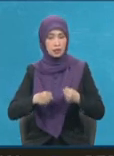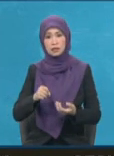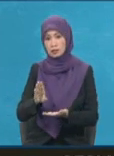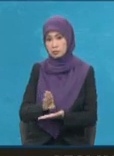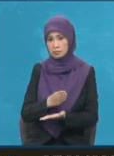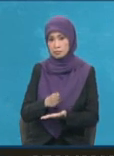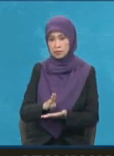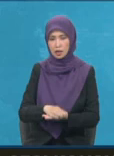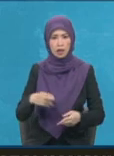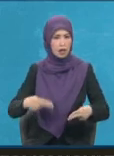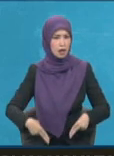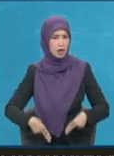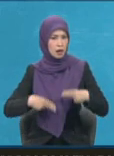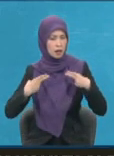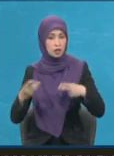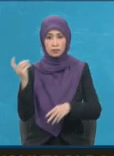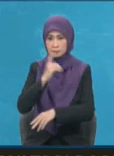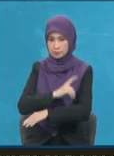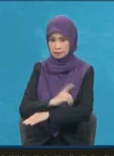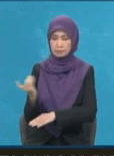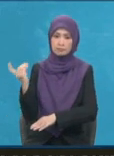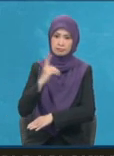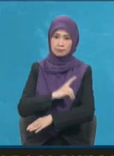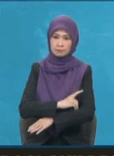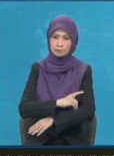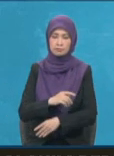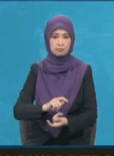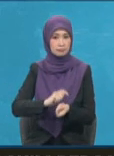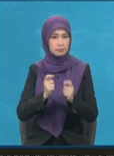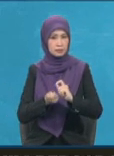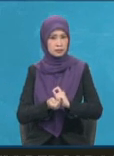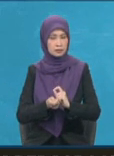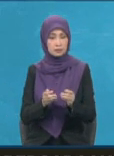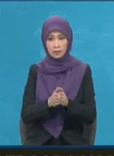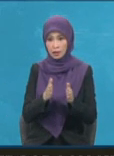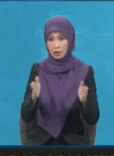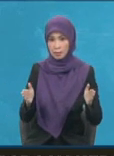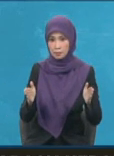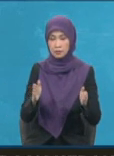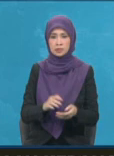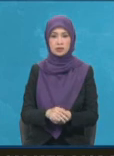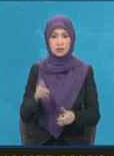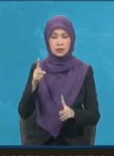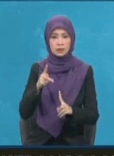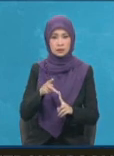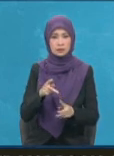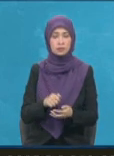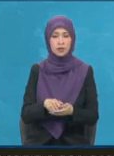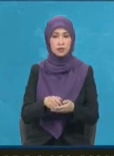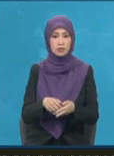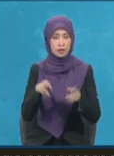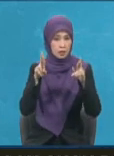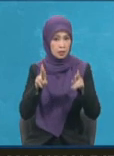dan kehidupan seharian peranan teknologi membuat perubahan dan IPA yang besar kepada masyarakat termasuk peluang pekerjaan